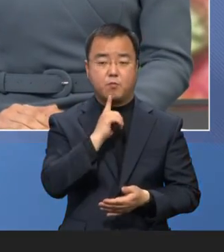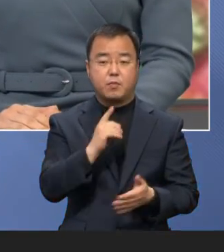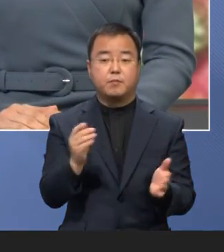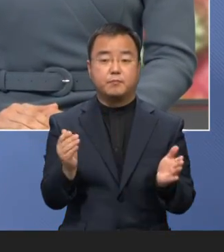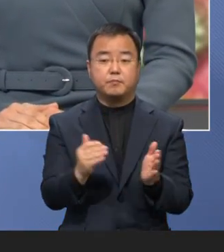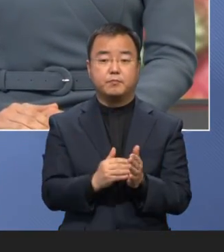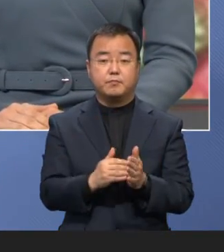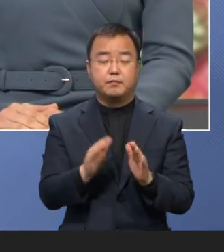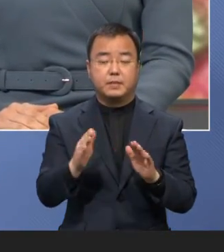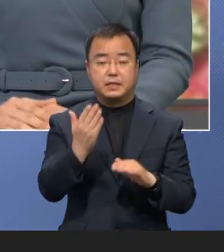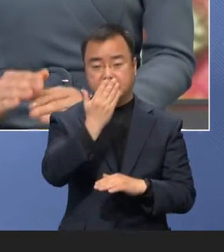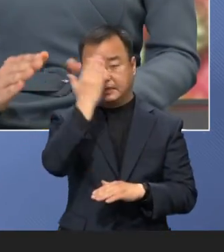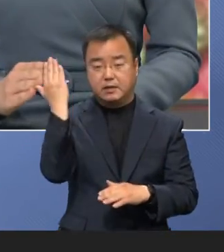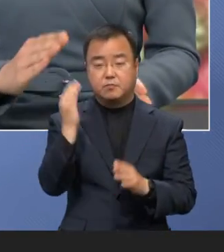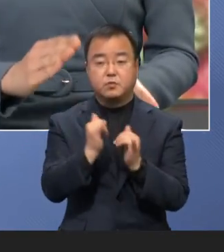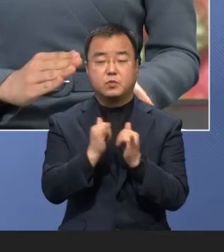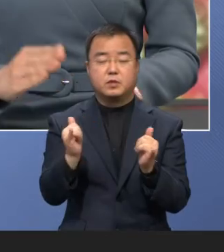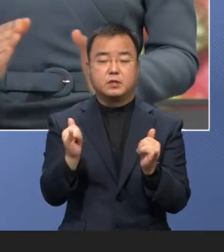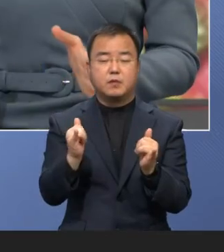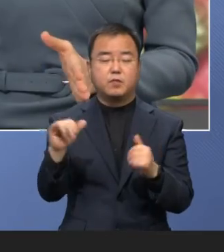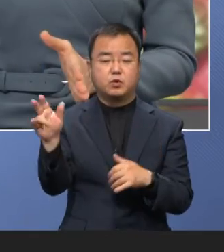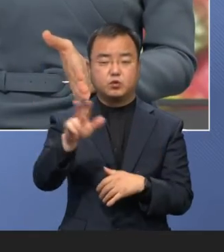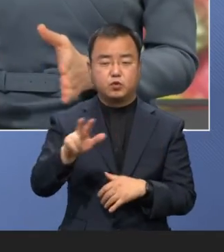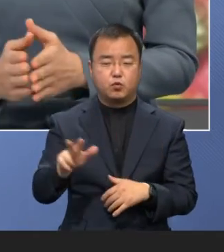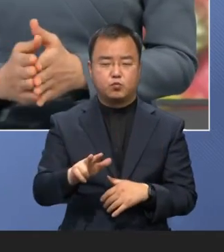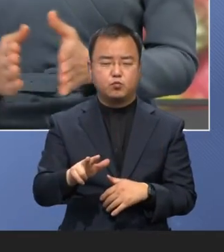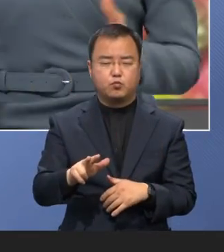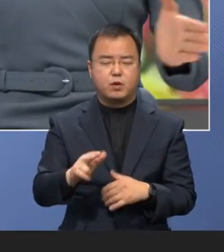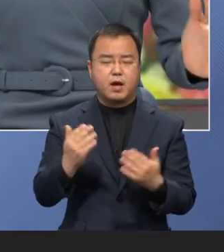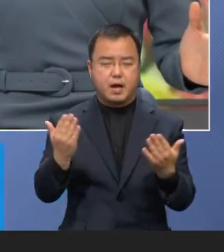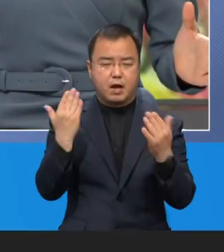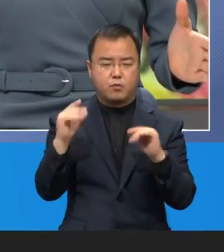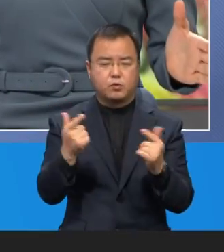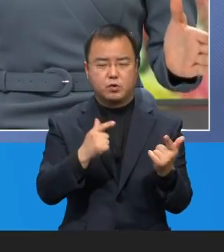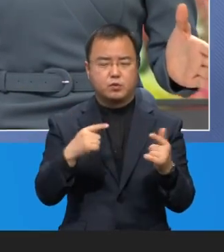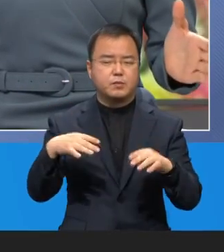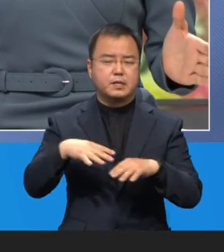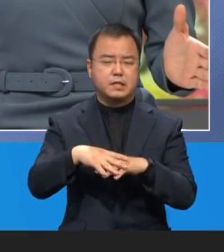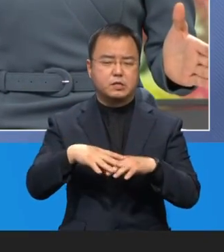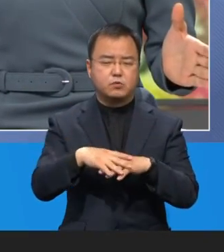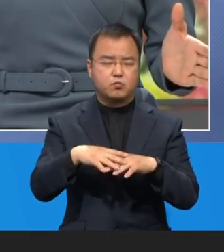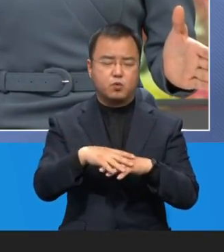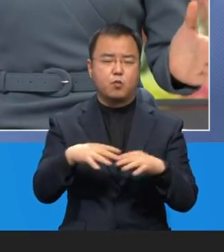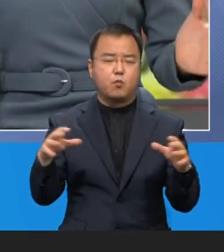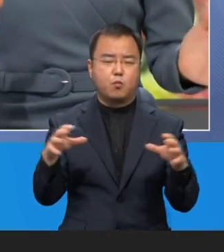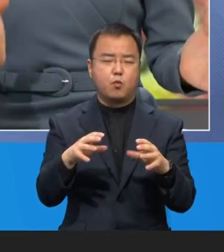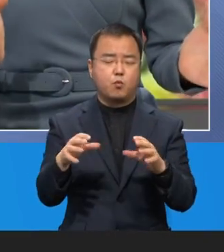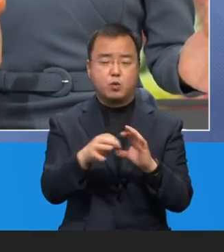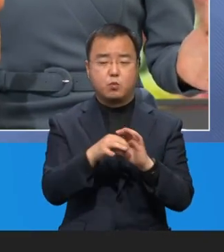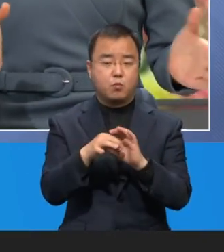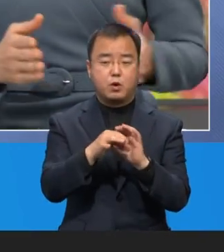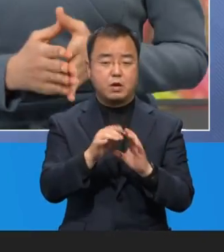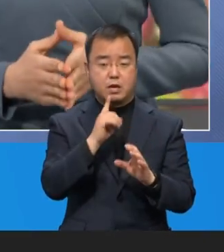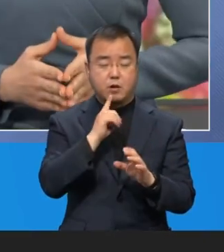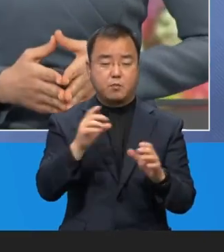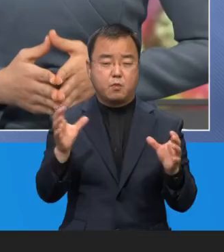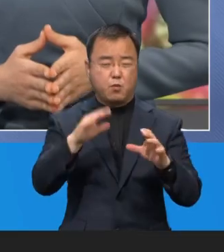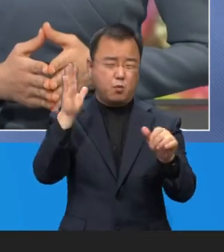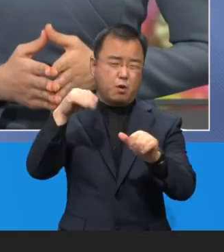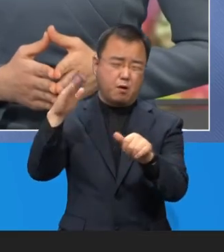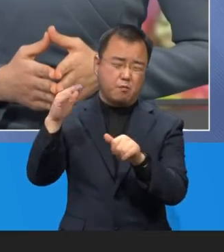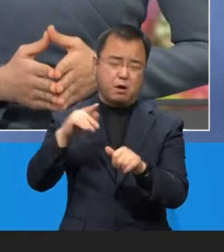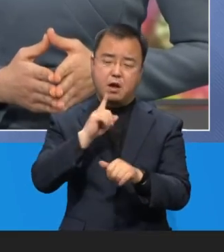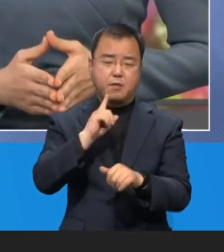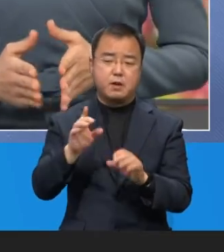겁니다. 젊은이들은 전국 초중등 대학으로 이루어진 이제 방대한 네트워크에 모여 있다는 거죠. 모을 필요가 없다는 거고요. 네. 그리고